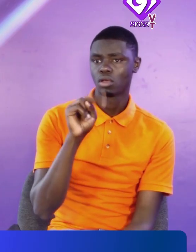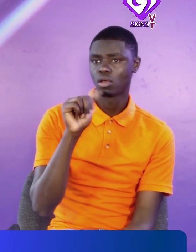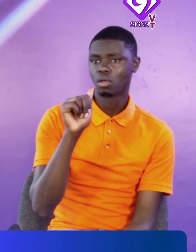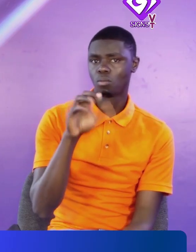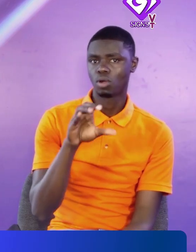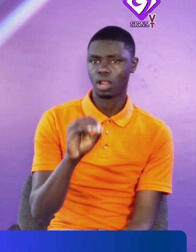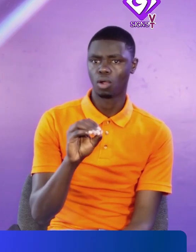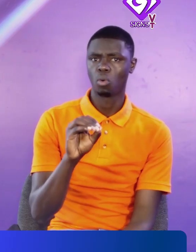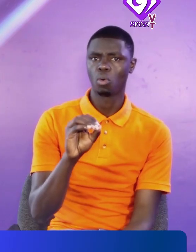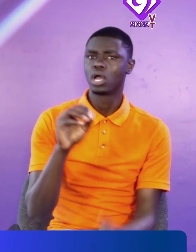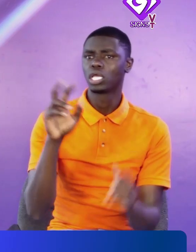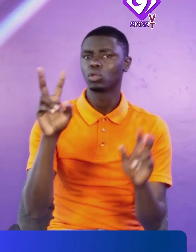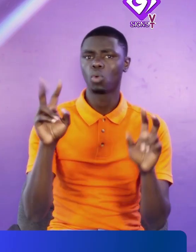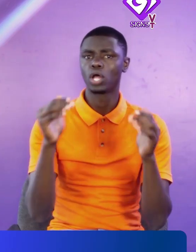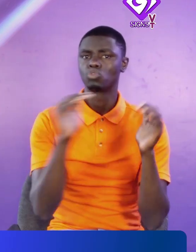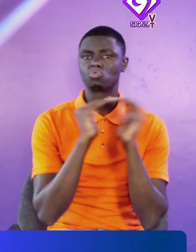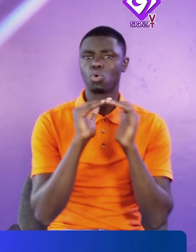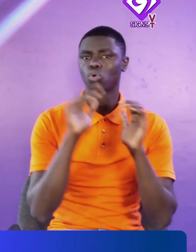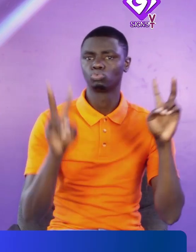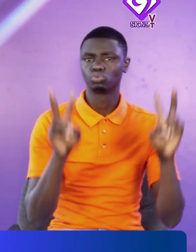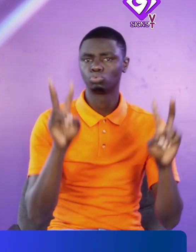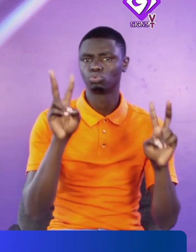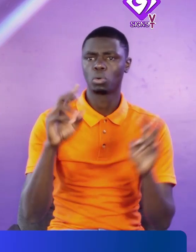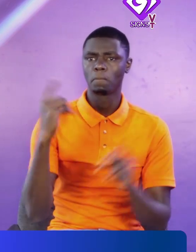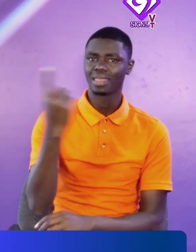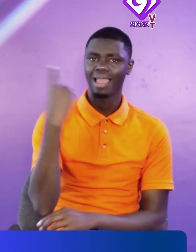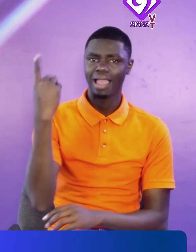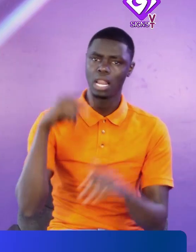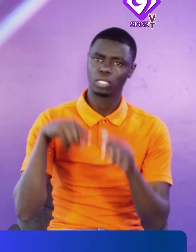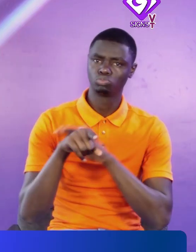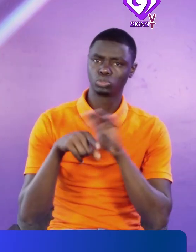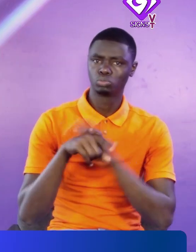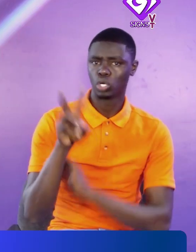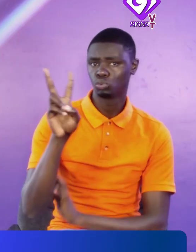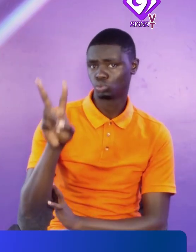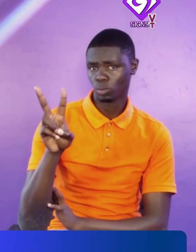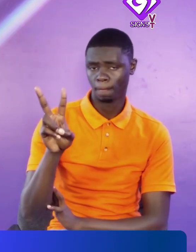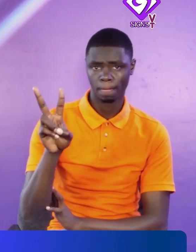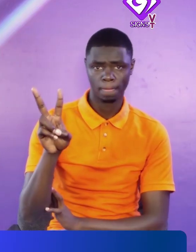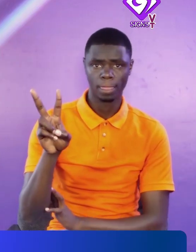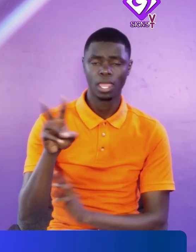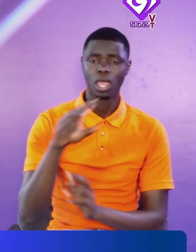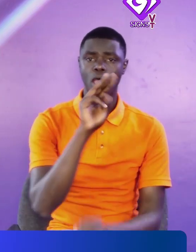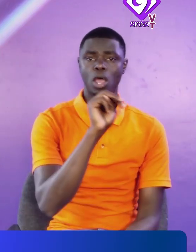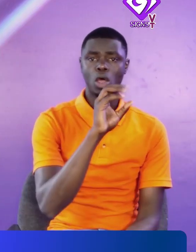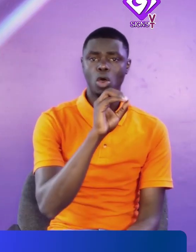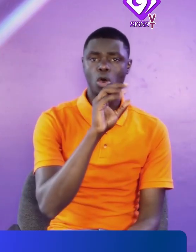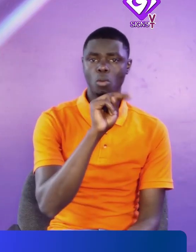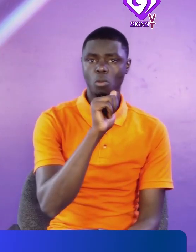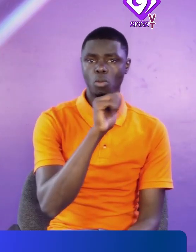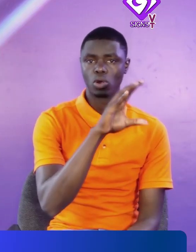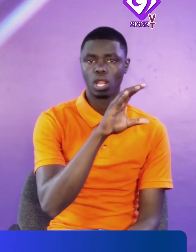ilisha draw 2-2. Haaland alifungia Man City bao zote mbili. Monaco waka-equalize second